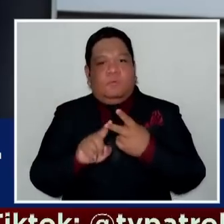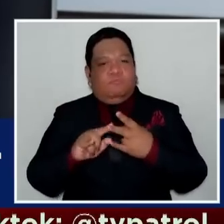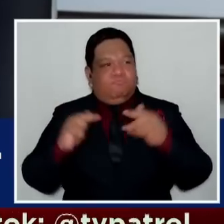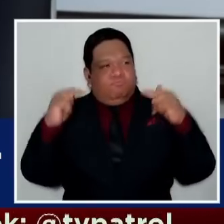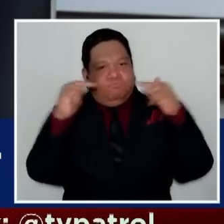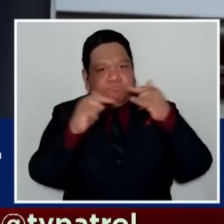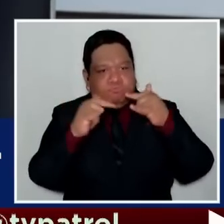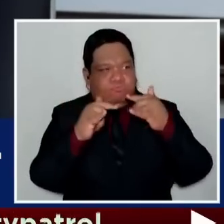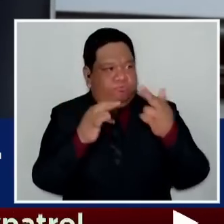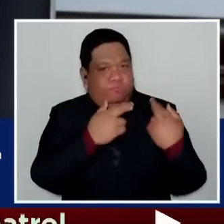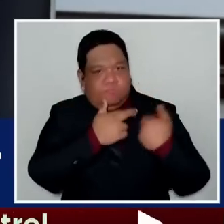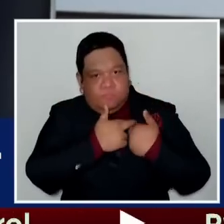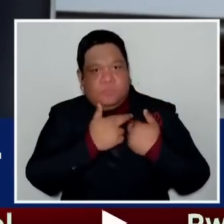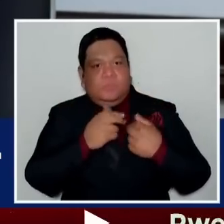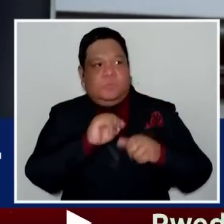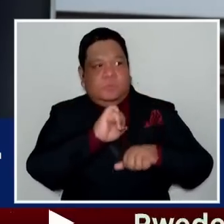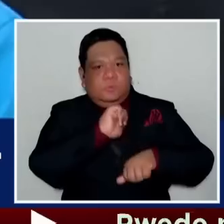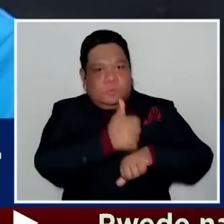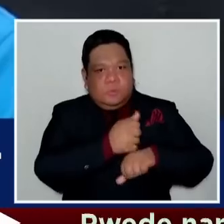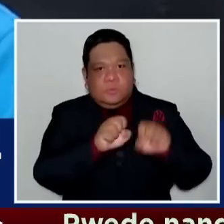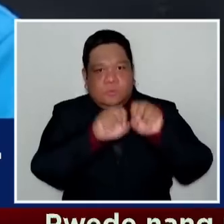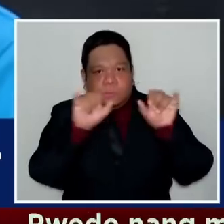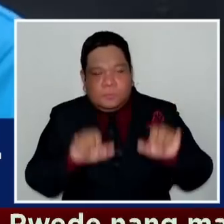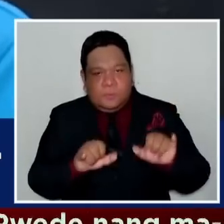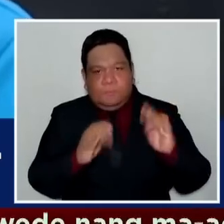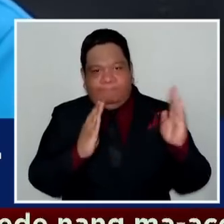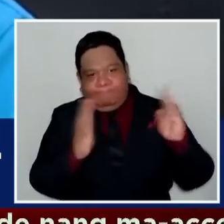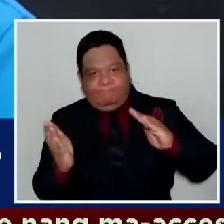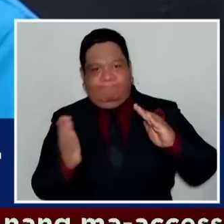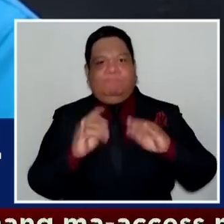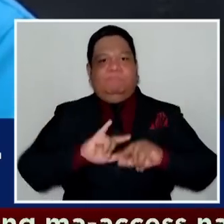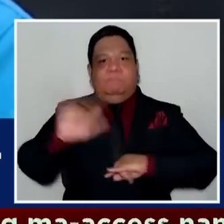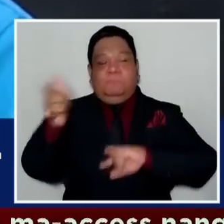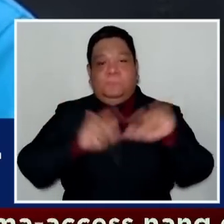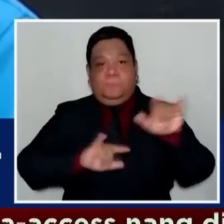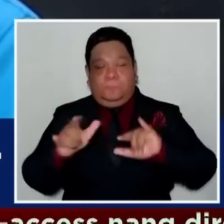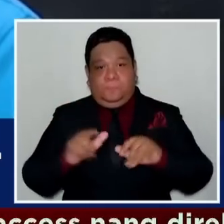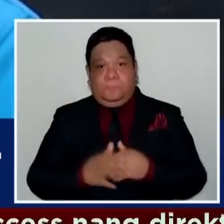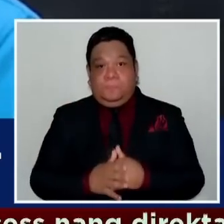stakeholders para makapag-adjust sila ng flights. Matapos lang ito 17, medyo